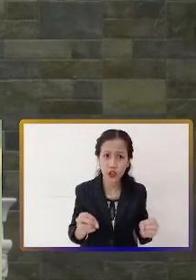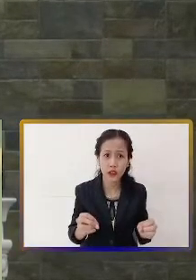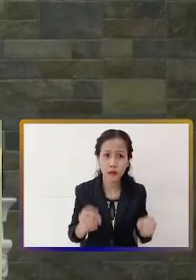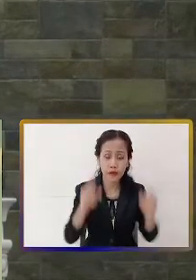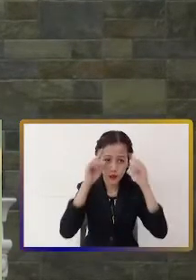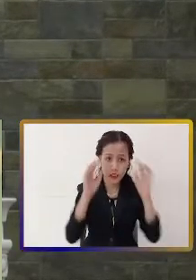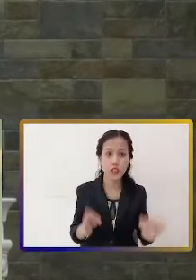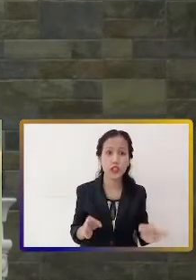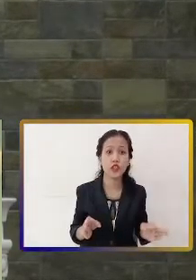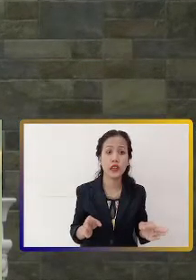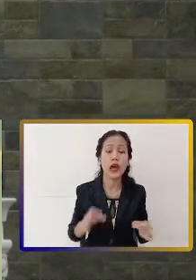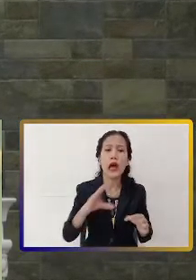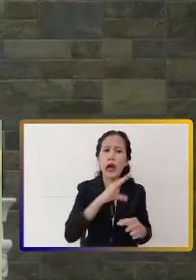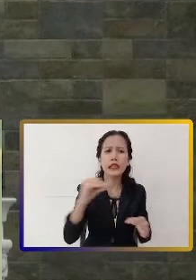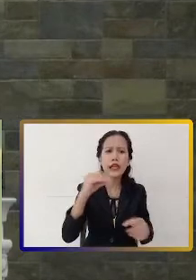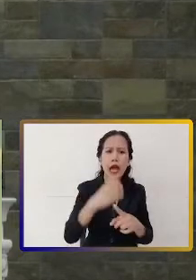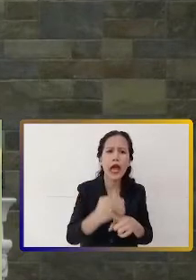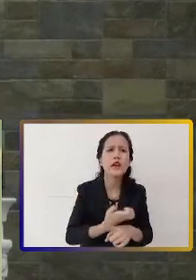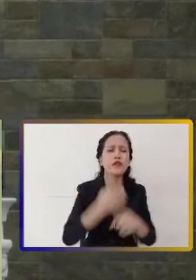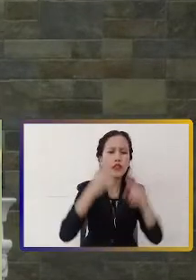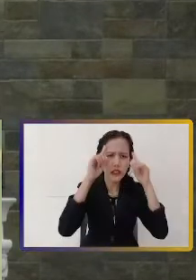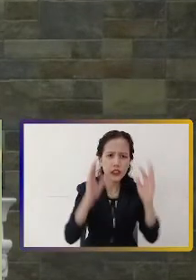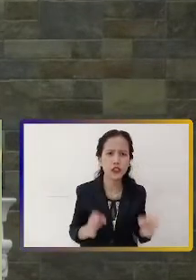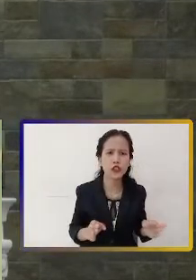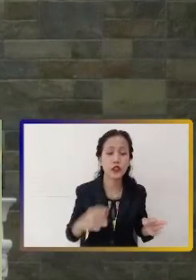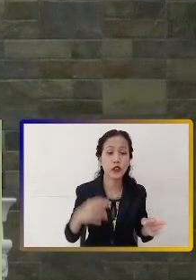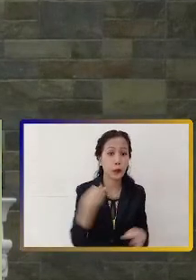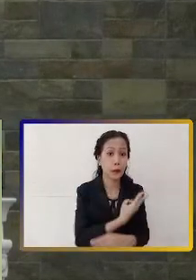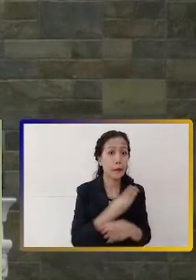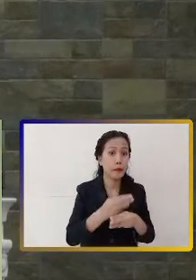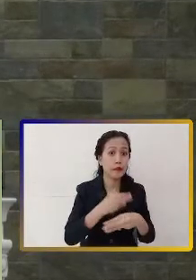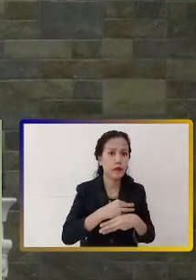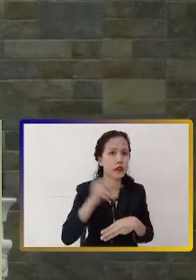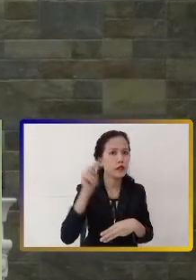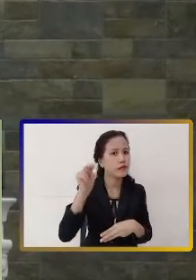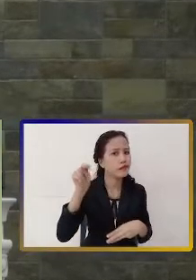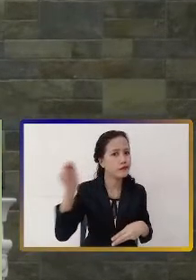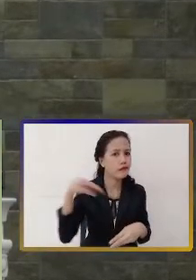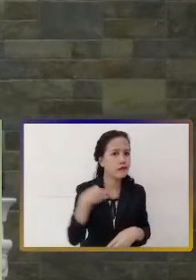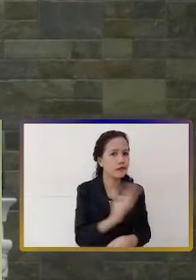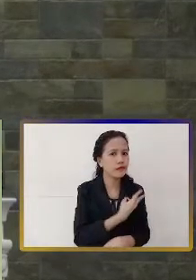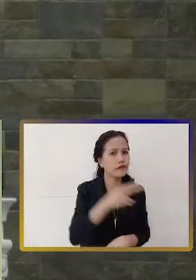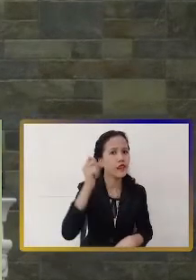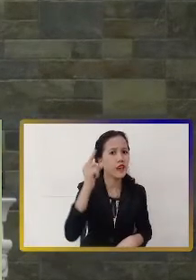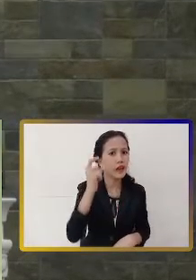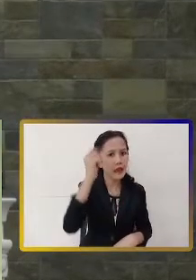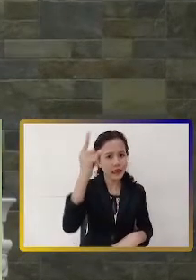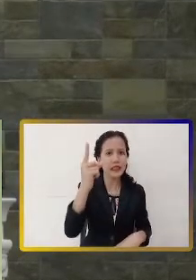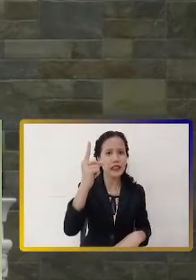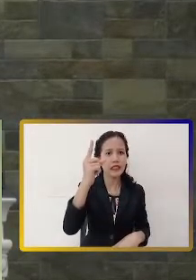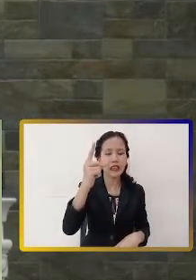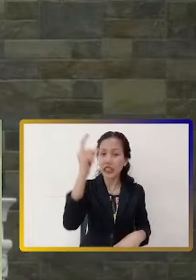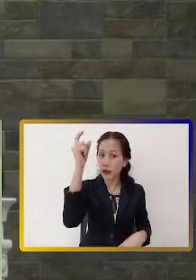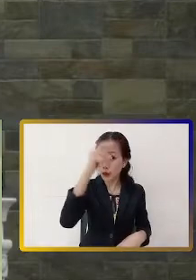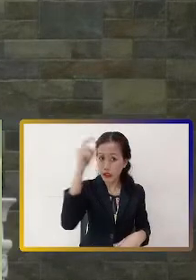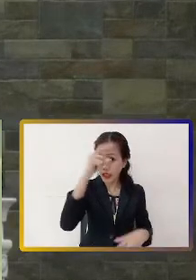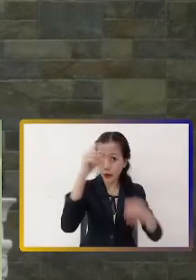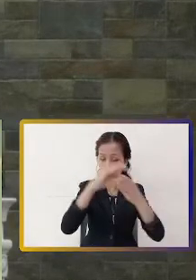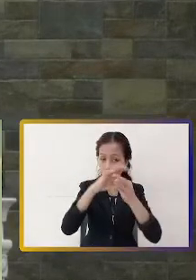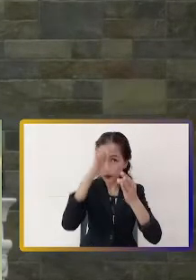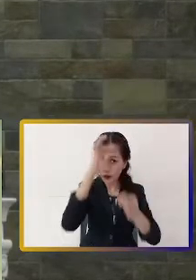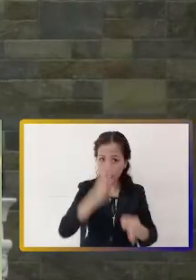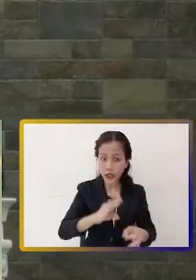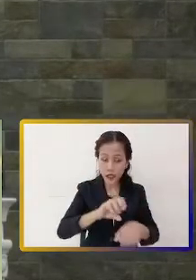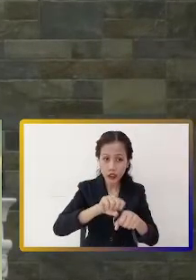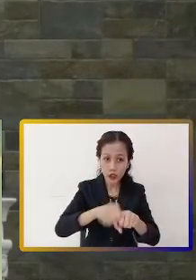kapatid, na gagawin po natin, kailangan po natin ang understanding. Kailangan po natin ang wisdom ng Panginoon upang